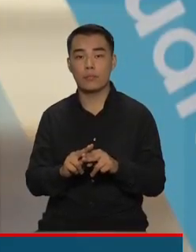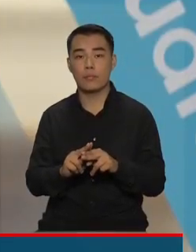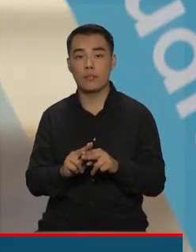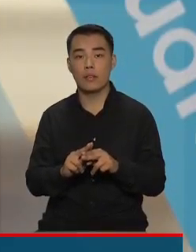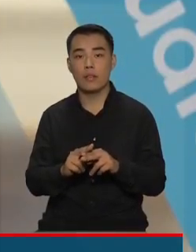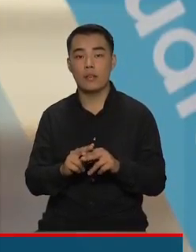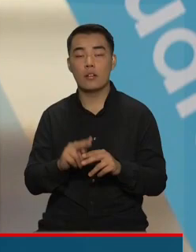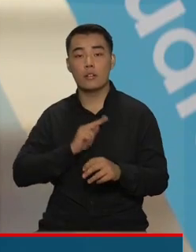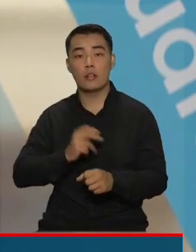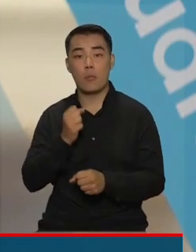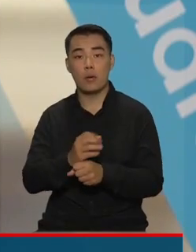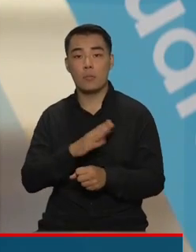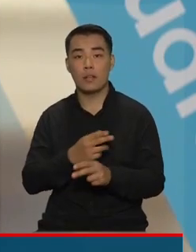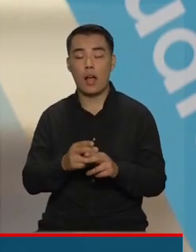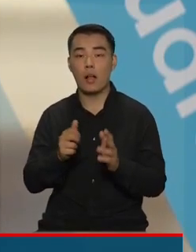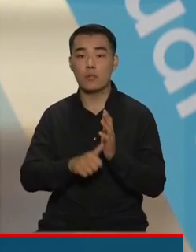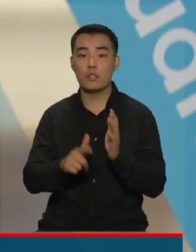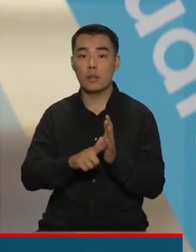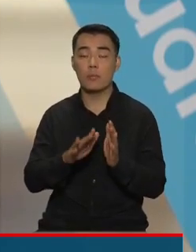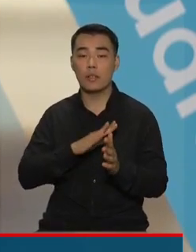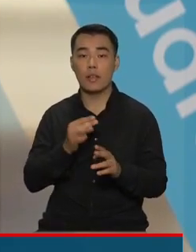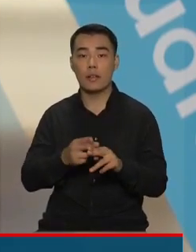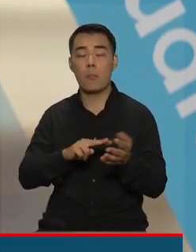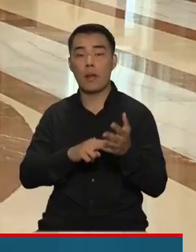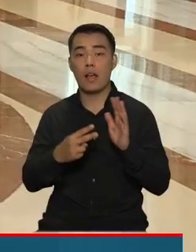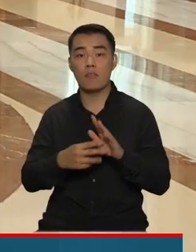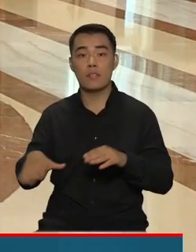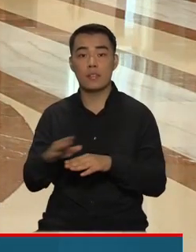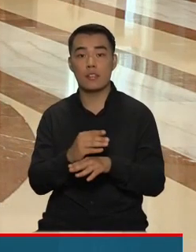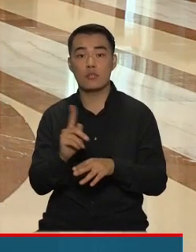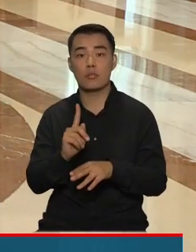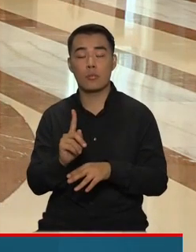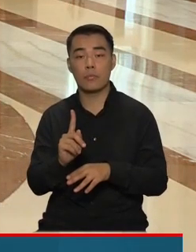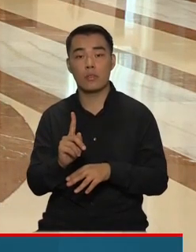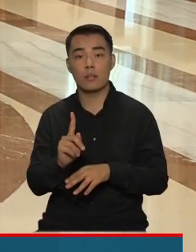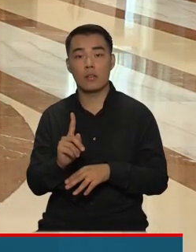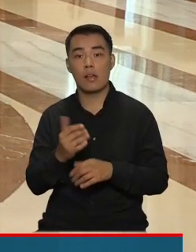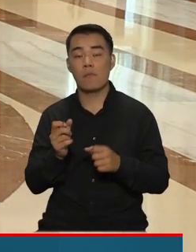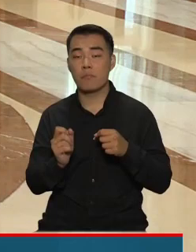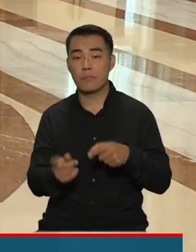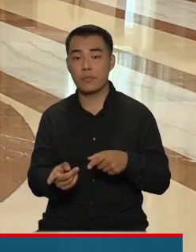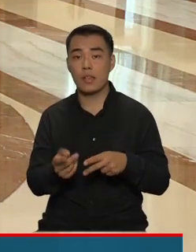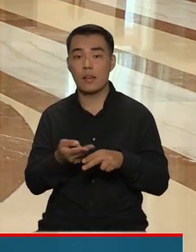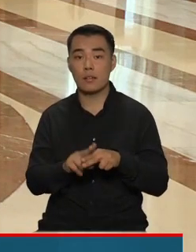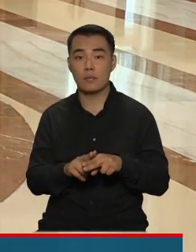пул жасадық, сол 32 миллиардқа деп, сол проекттердің бәрі бағанағы қоқысты